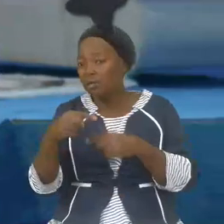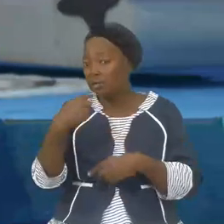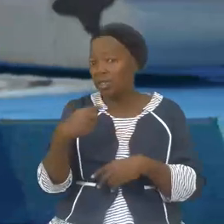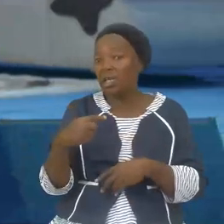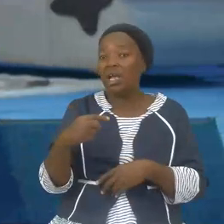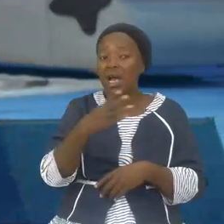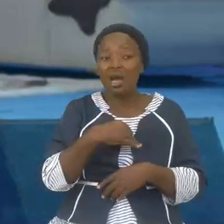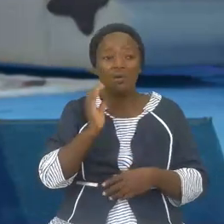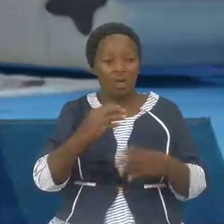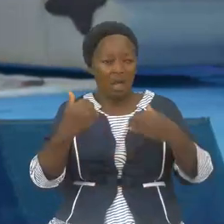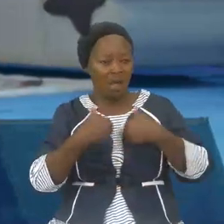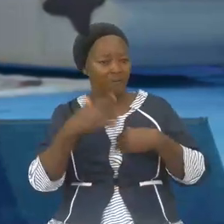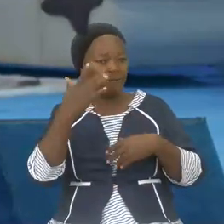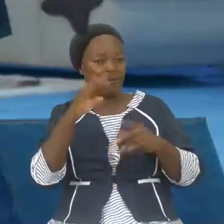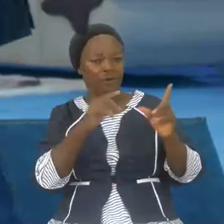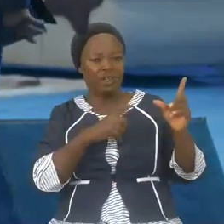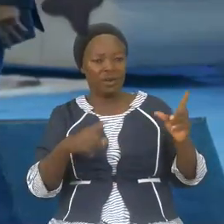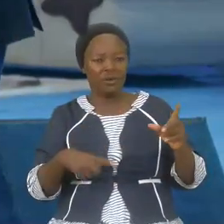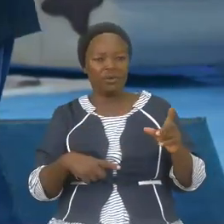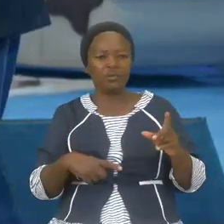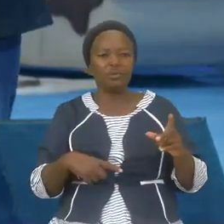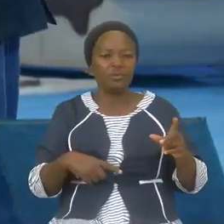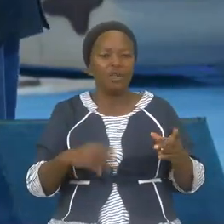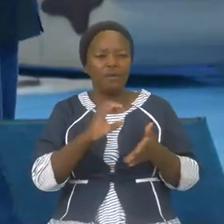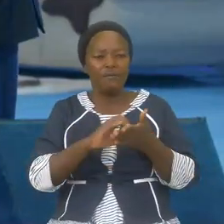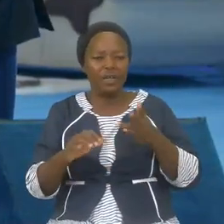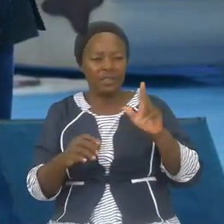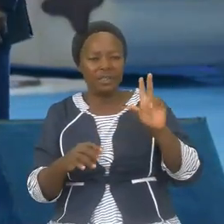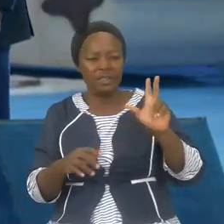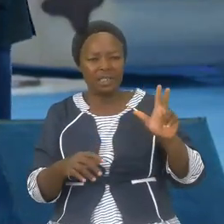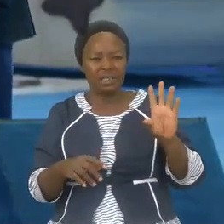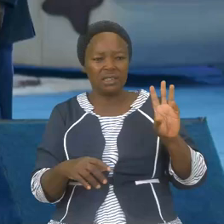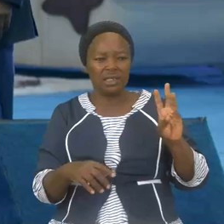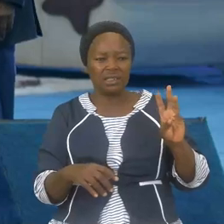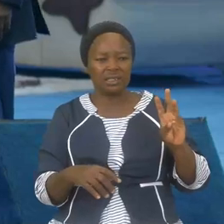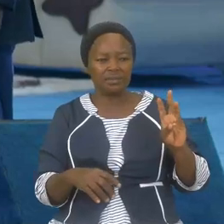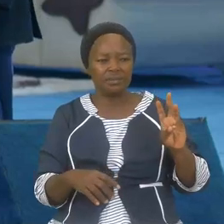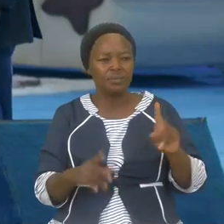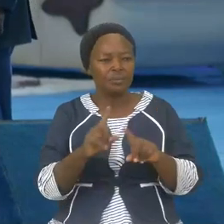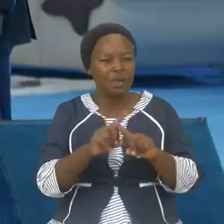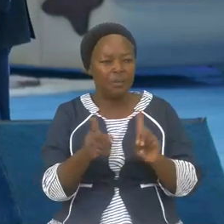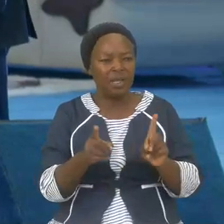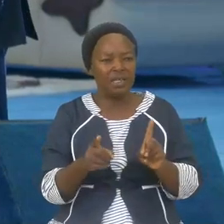dit, et il obtient la faveur de l'Éternel. 36.